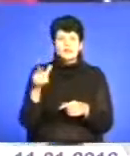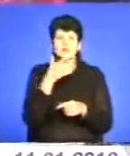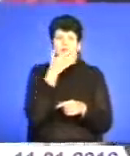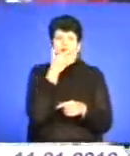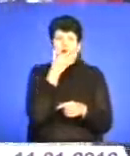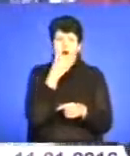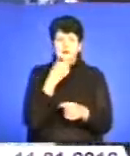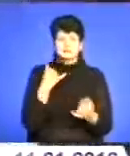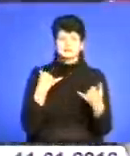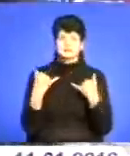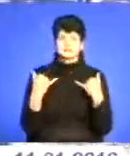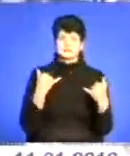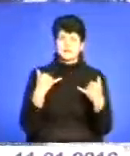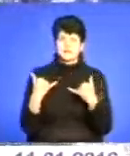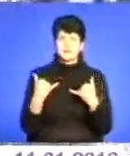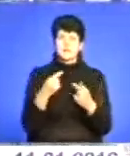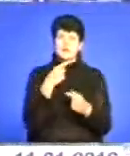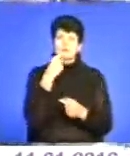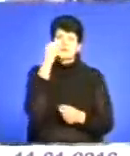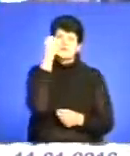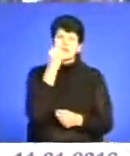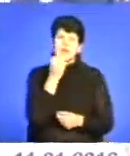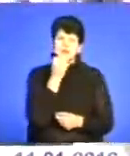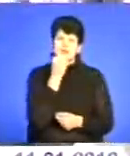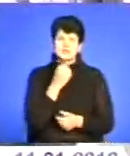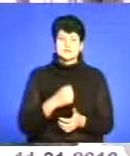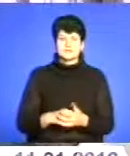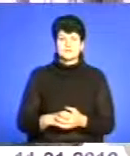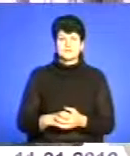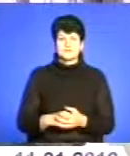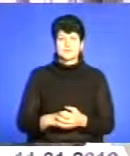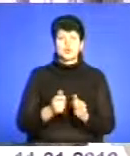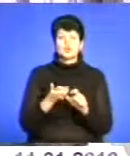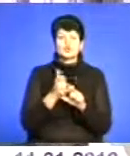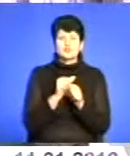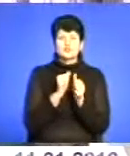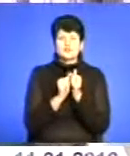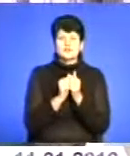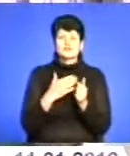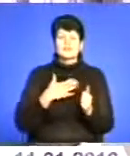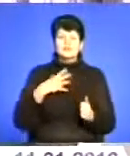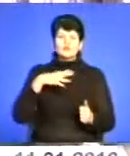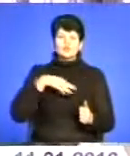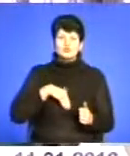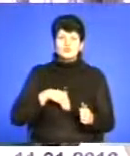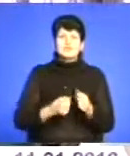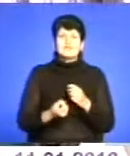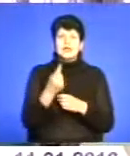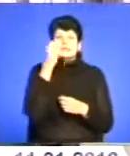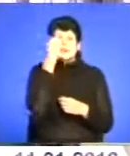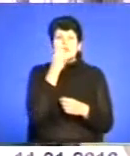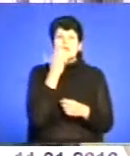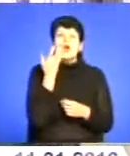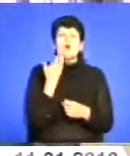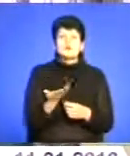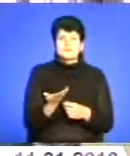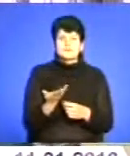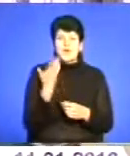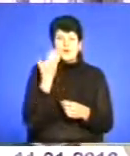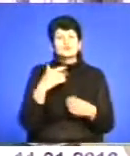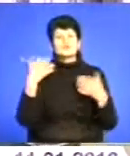та спонукати висловлювати вдячність. Дуже часто в нас в душі з'являється подяка коли. Коли ми